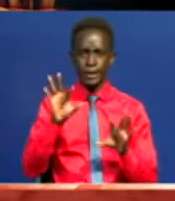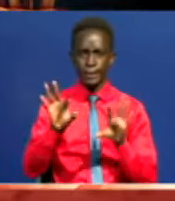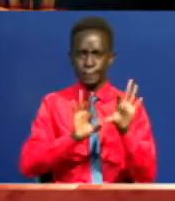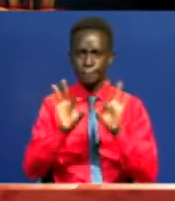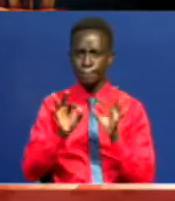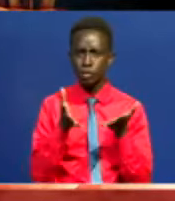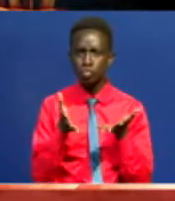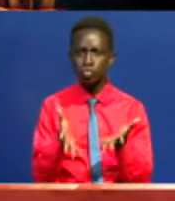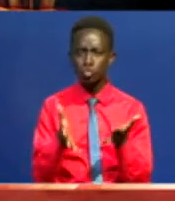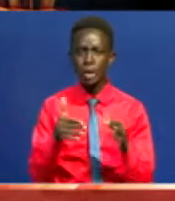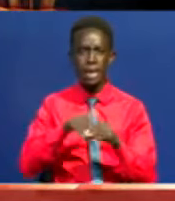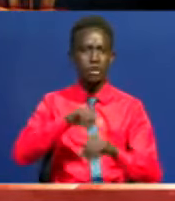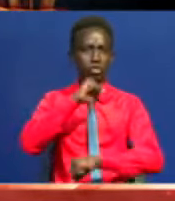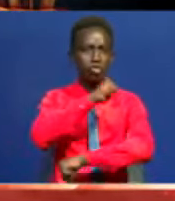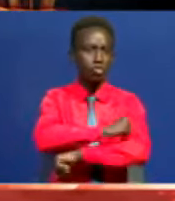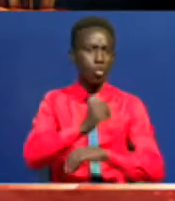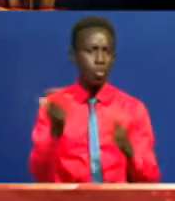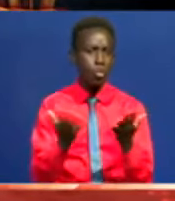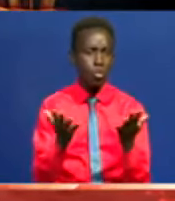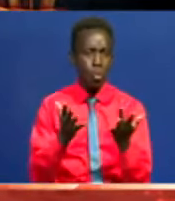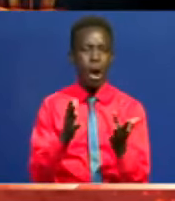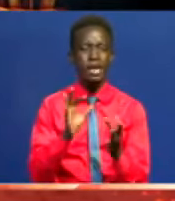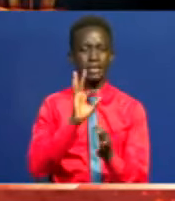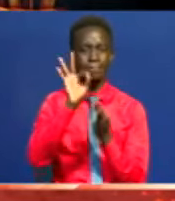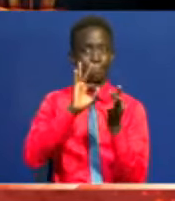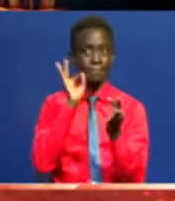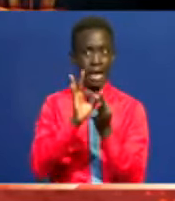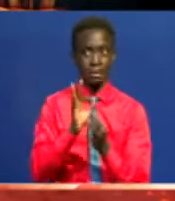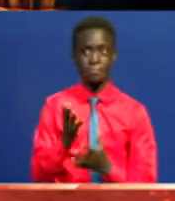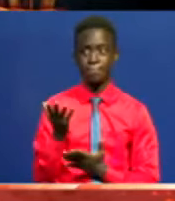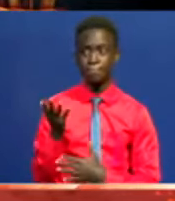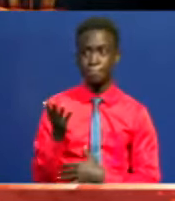leo katika chuo cha elimu maalum. Timu 22 zimejisajili kushiriki.